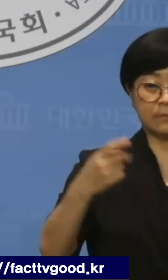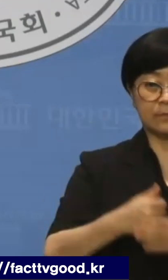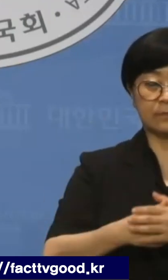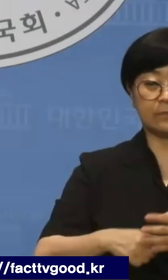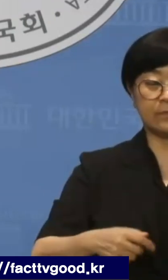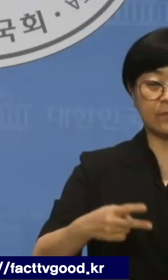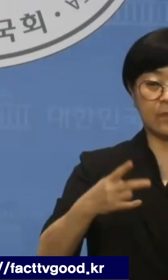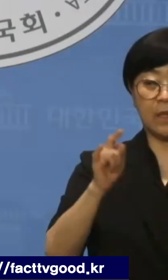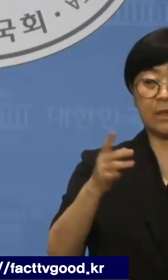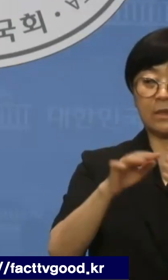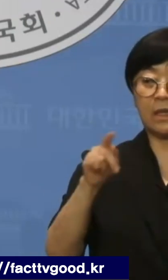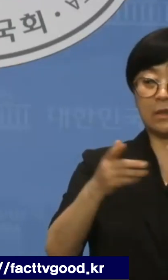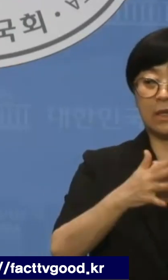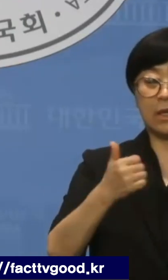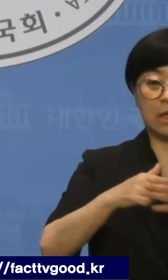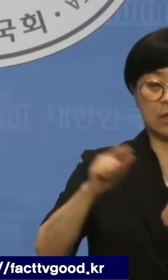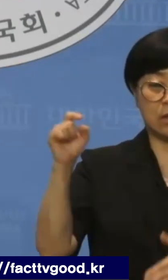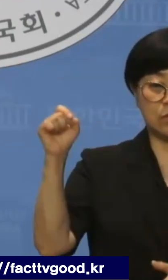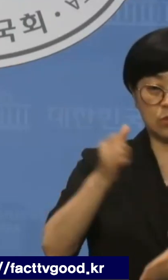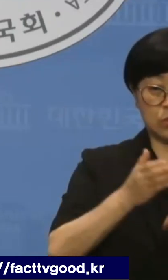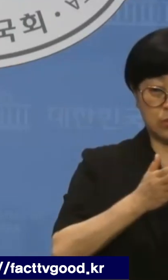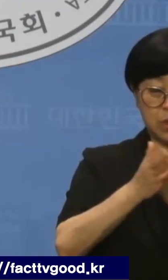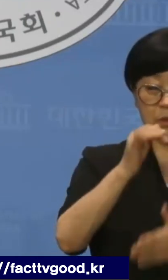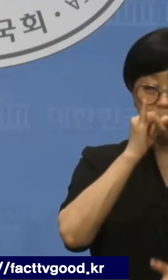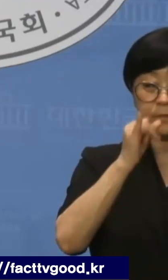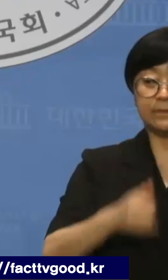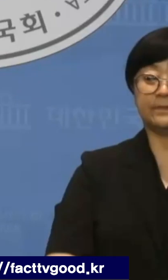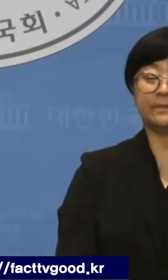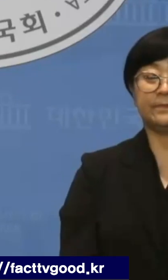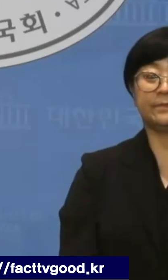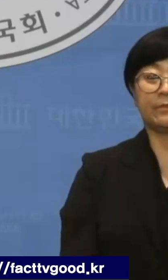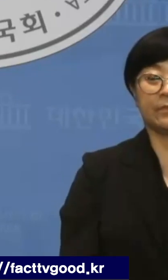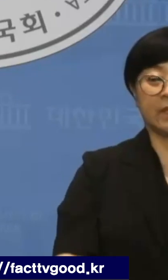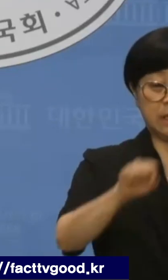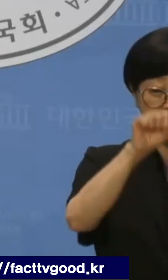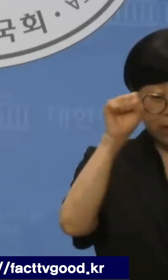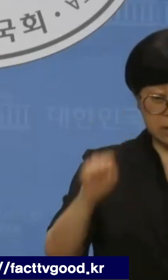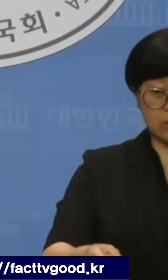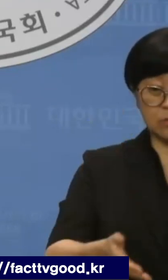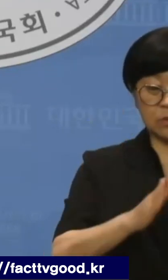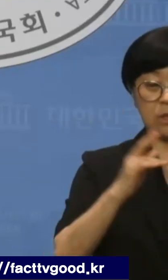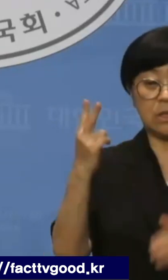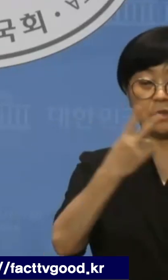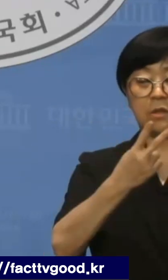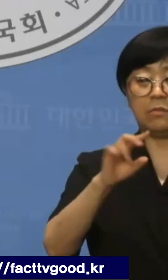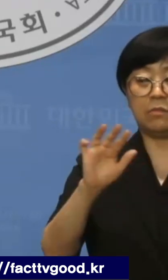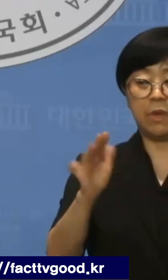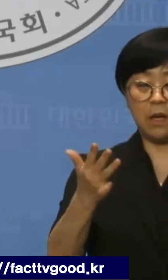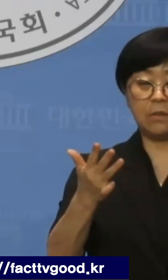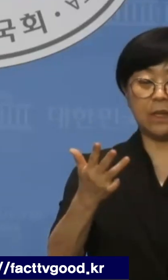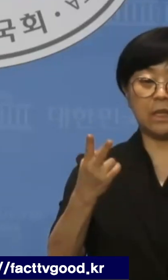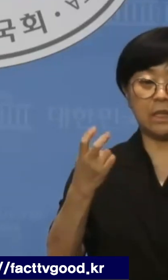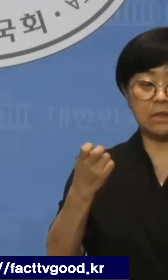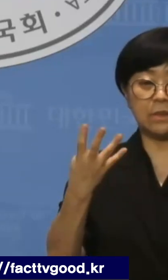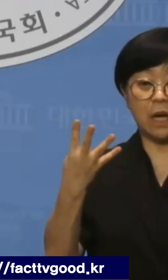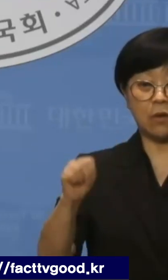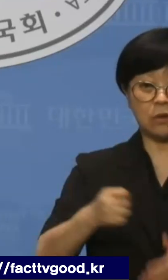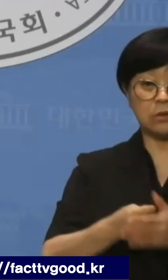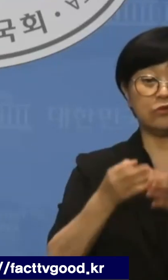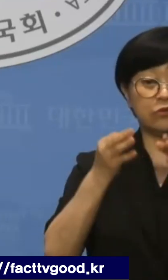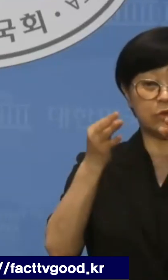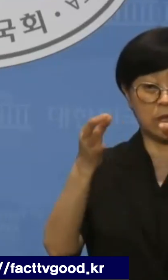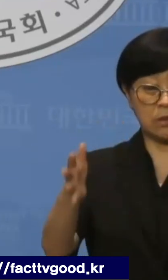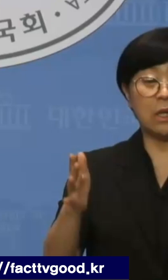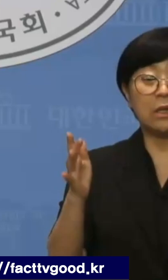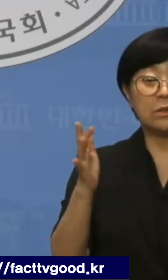4세대 나이스의 졸속 개통이 원인입니다. 시스템 구축에 2824억 원을 들였지만